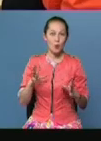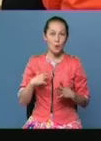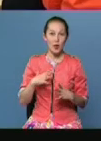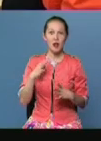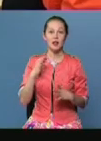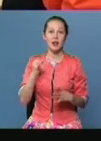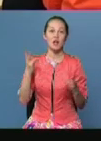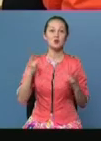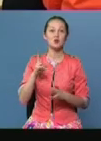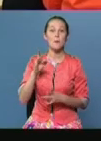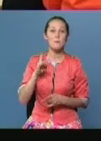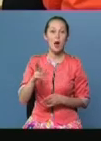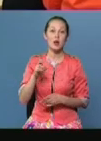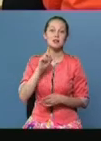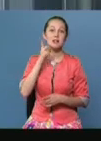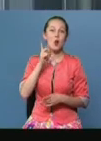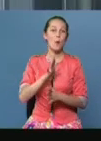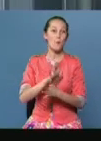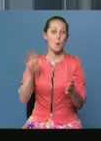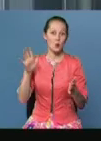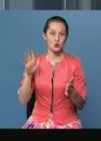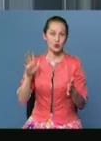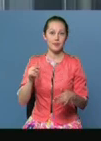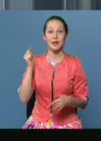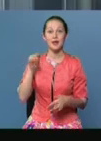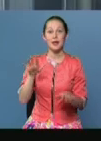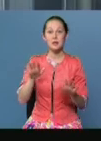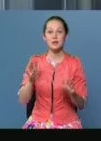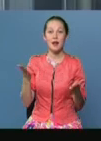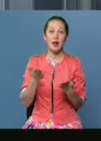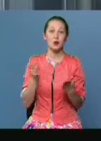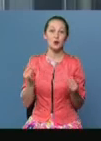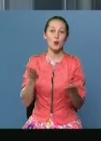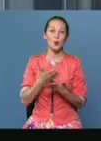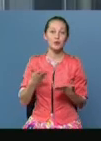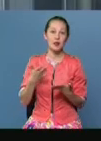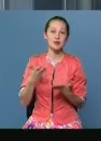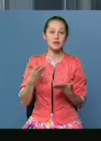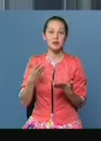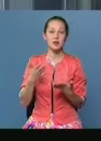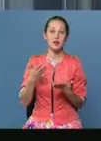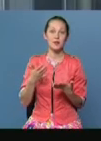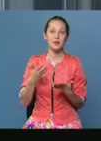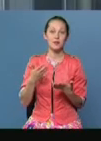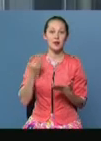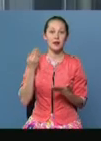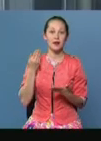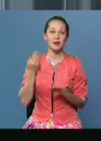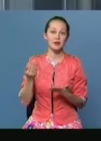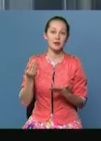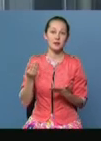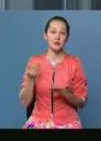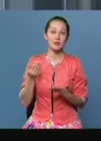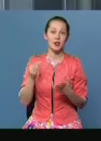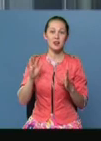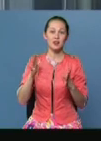необходимы парки, скверы, зеленые зоны. Те места, которые у нас отведены сейчас, как бы, так скажем, под скверную территорию Первомайского района, они находятся в